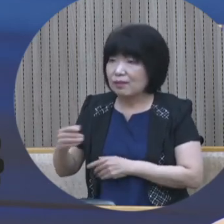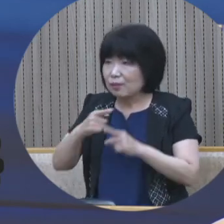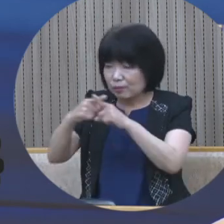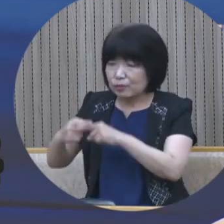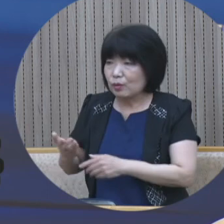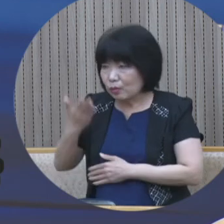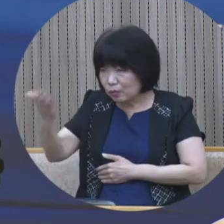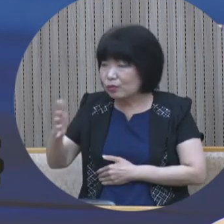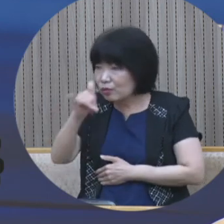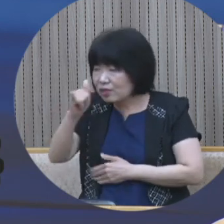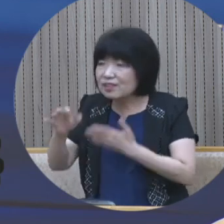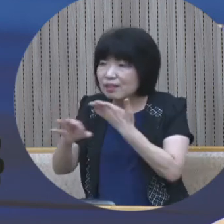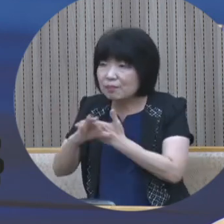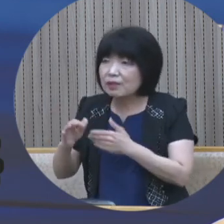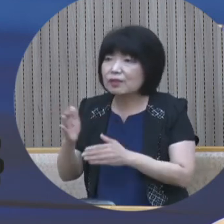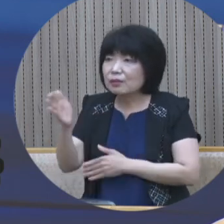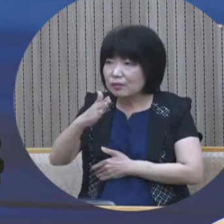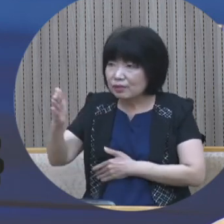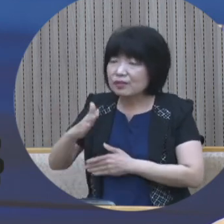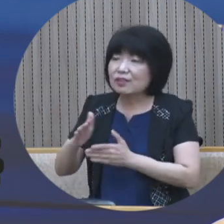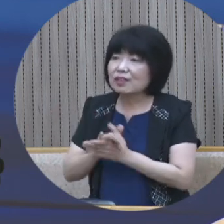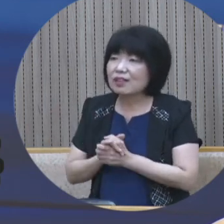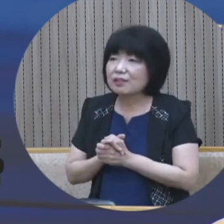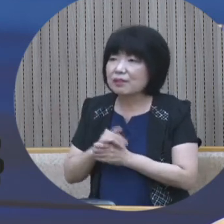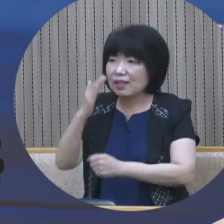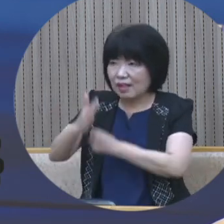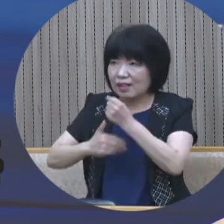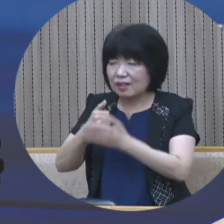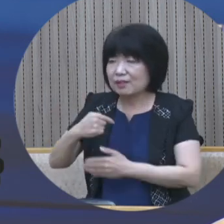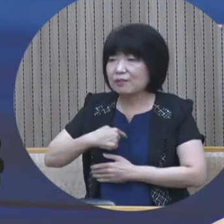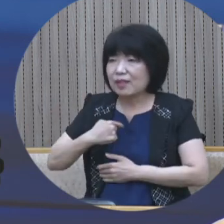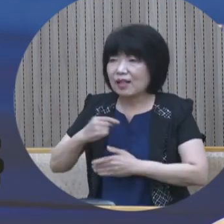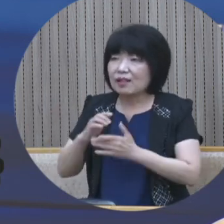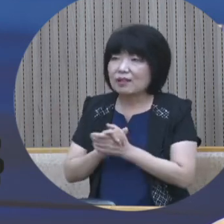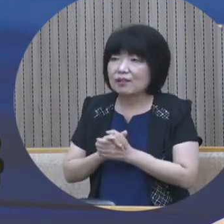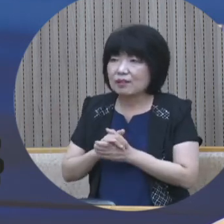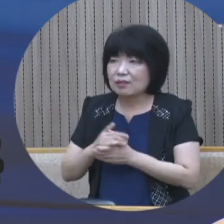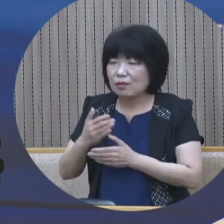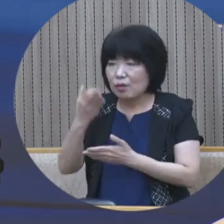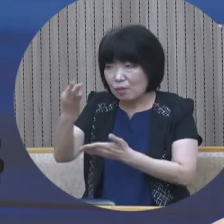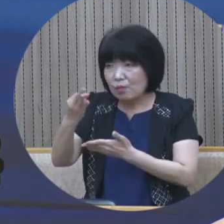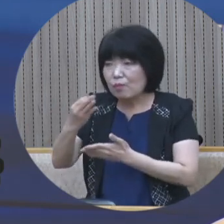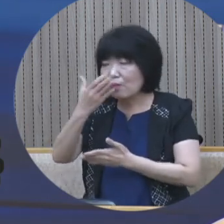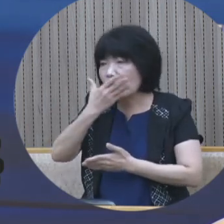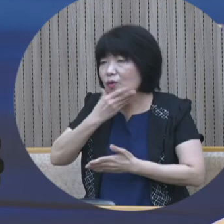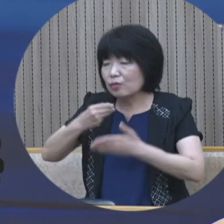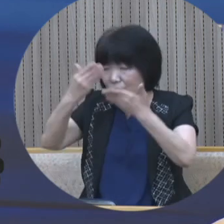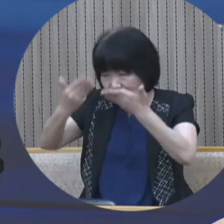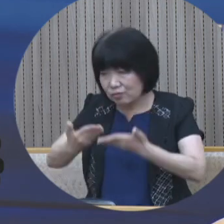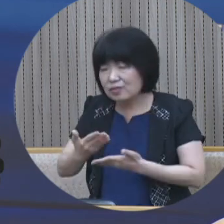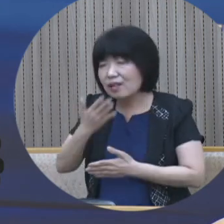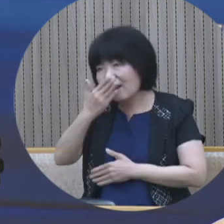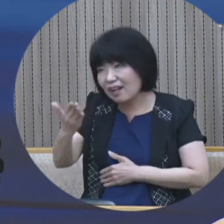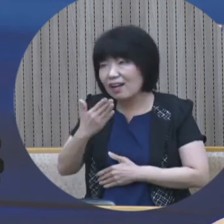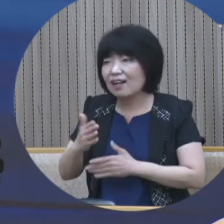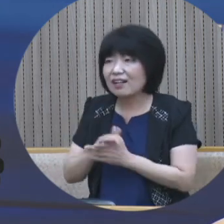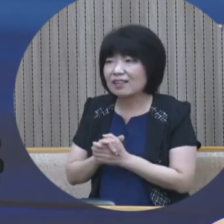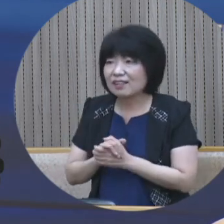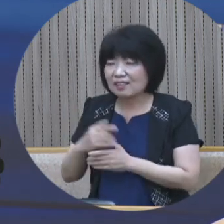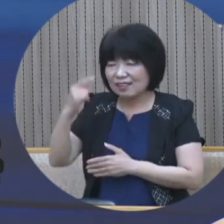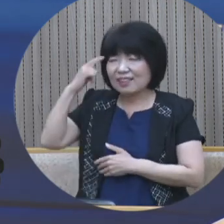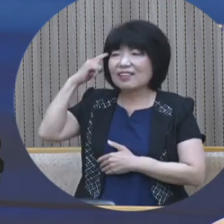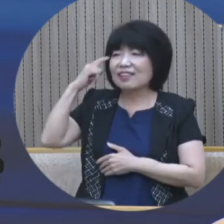수 있으려면 그만큼 하나님이 자기에게 물질의 복을 주셔야 가능하다는 것을